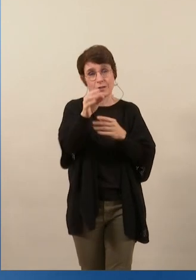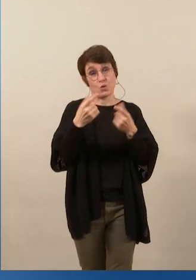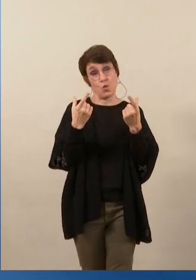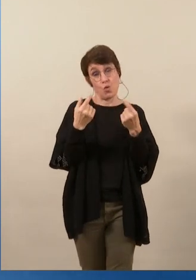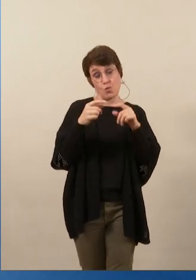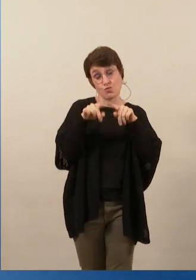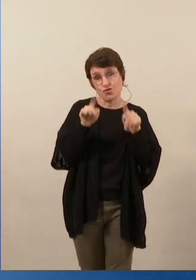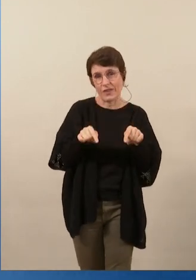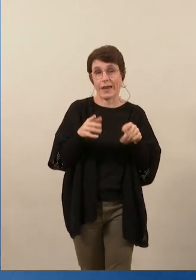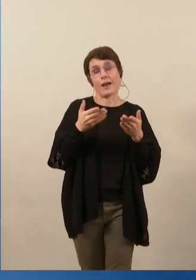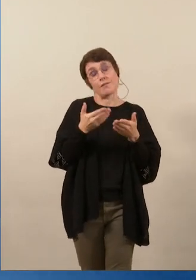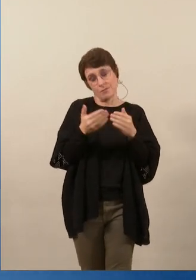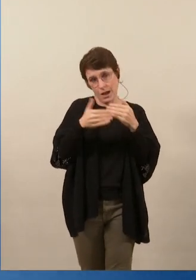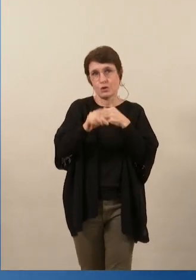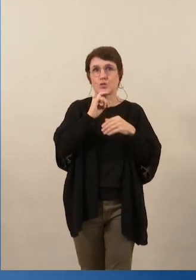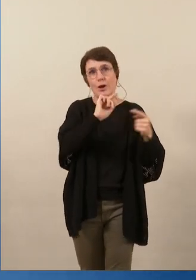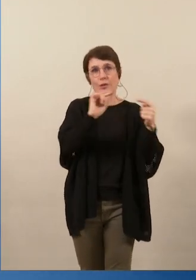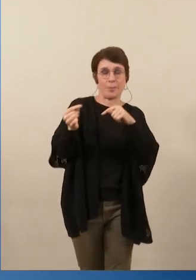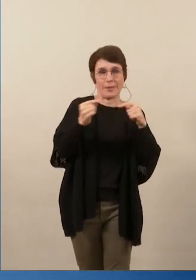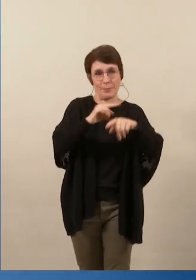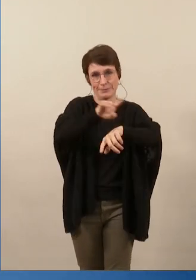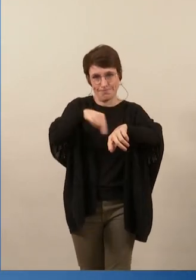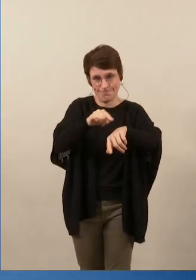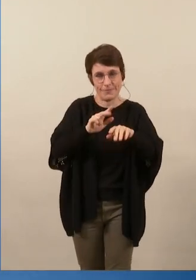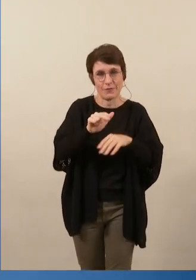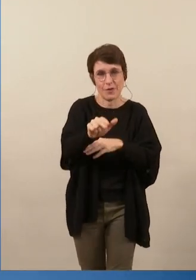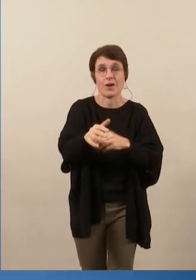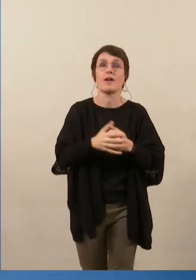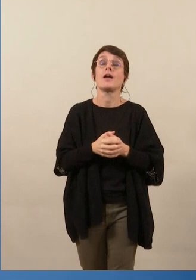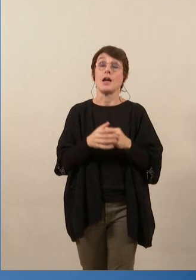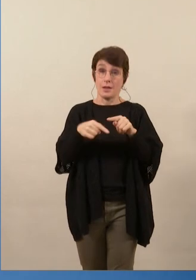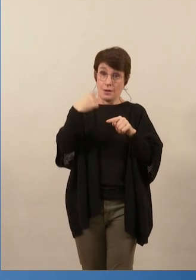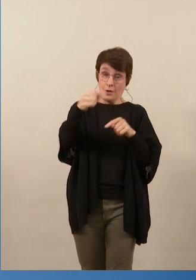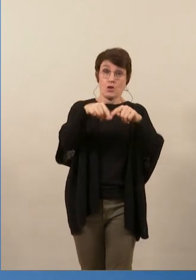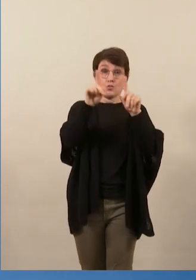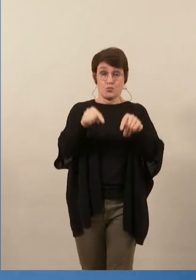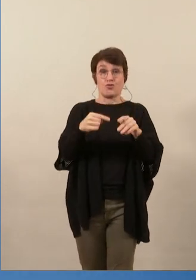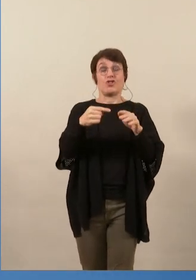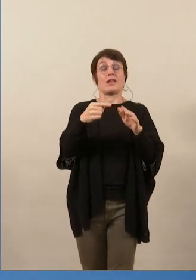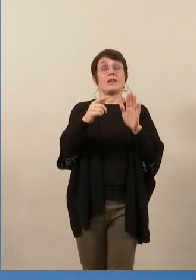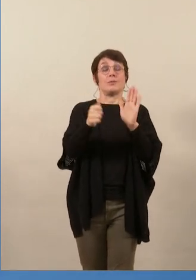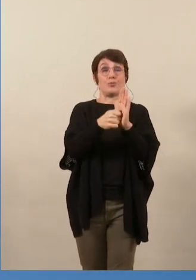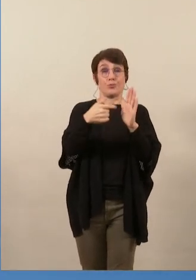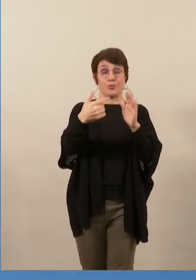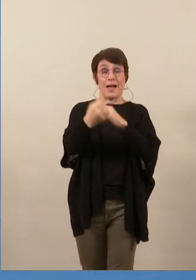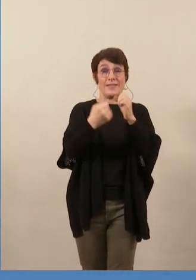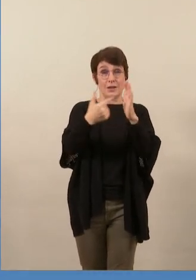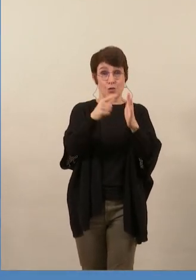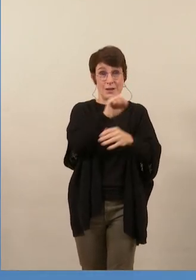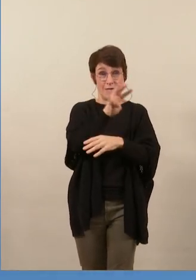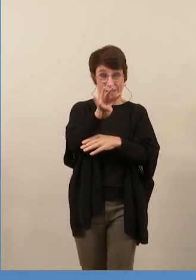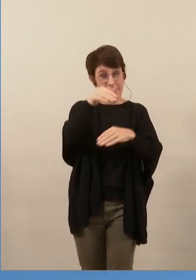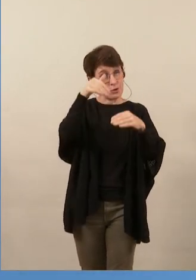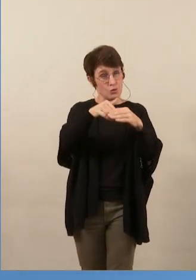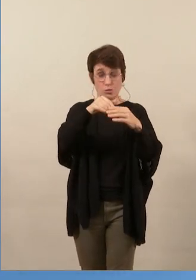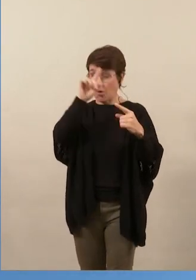et le budget 2024 comme annoncé au printemps vise à l'adoption d'un d'un programme ambitieux en matière de transition